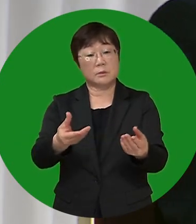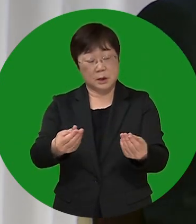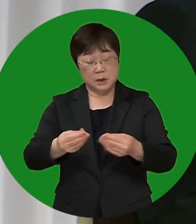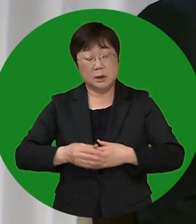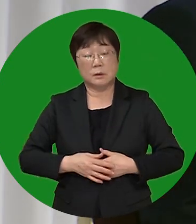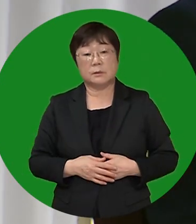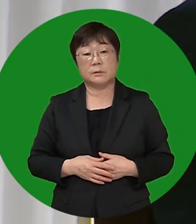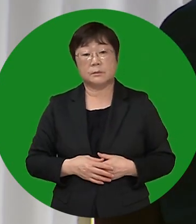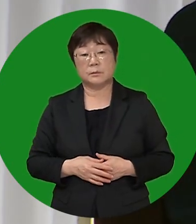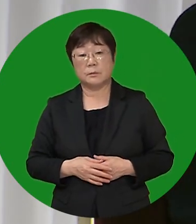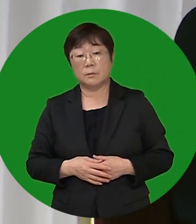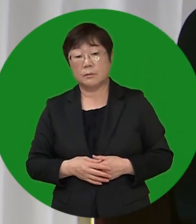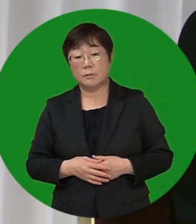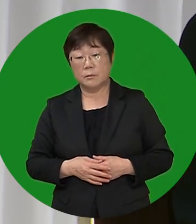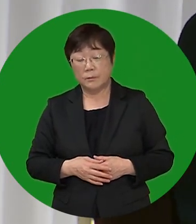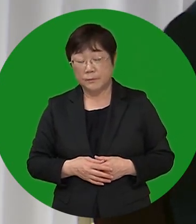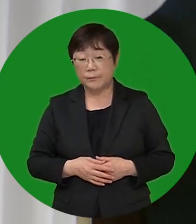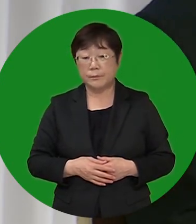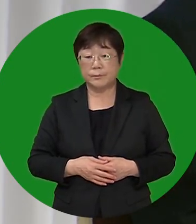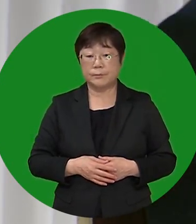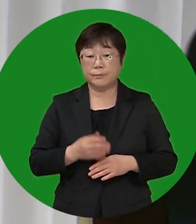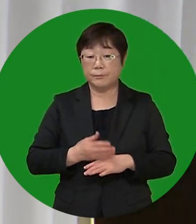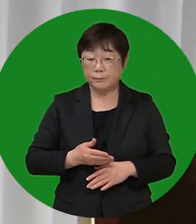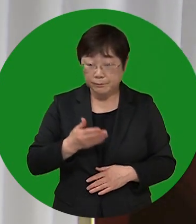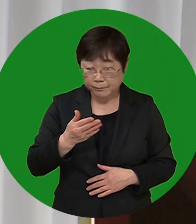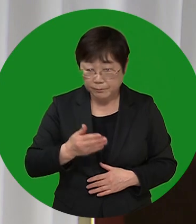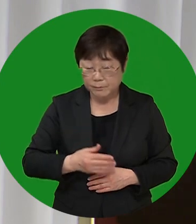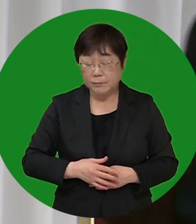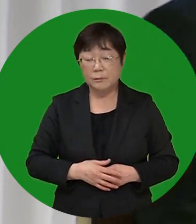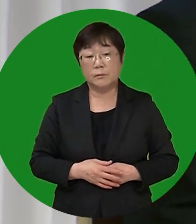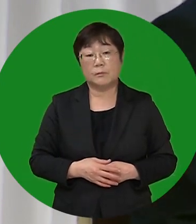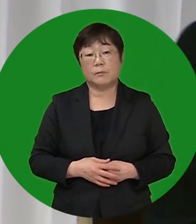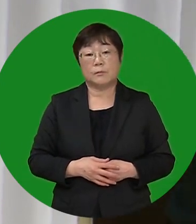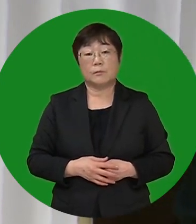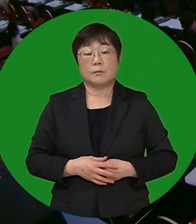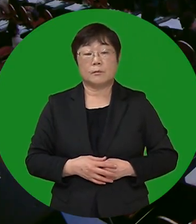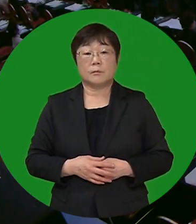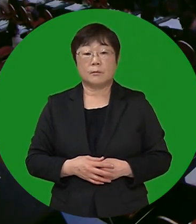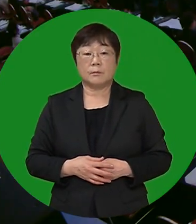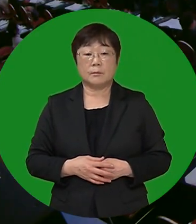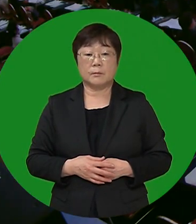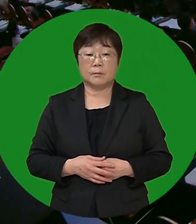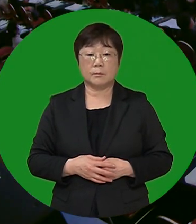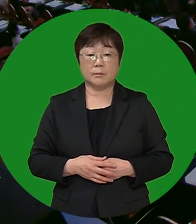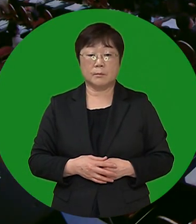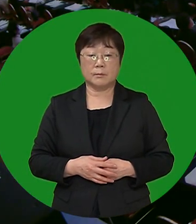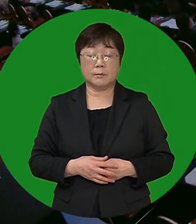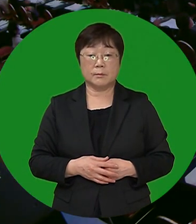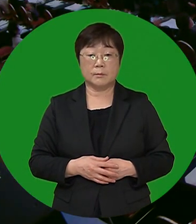てを破滅なってていただきましたご静聴ありがとうございました